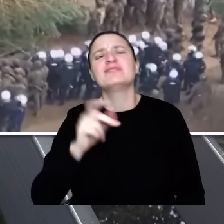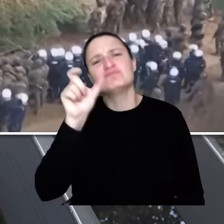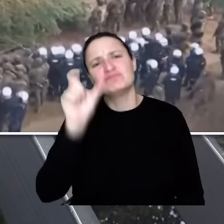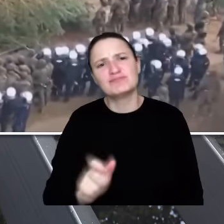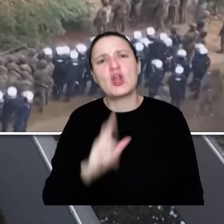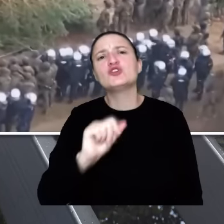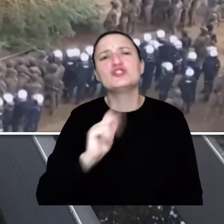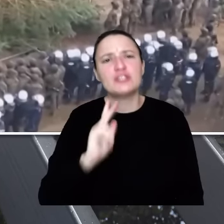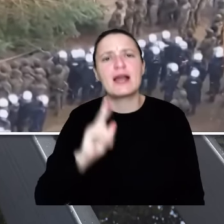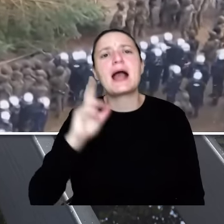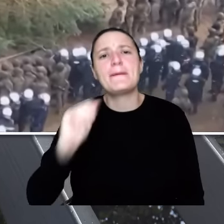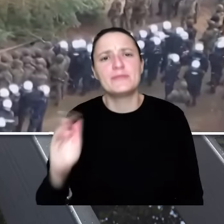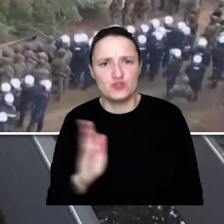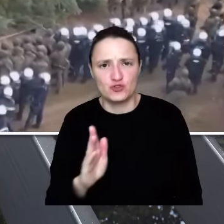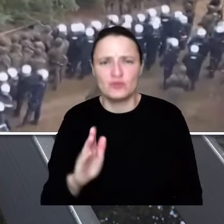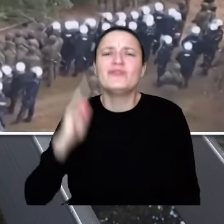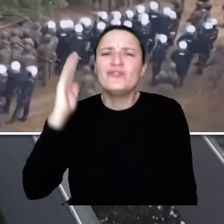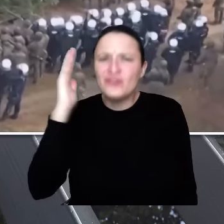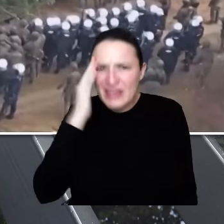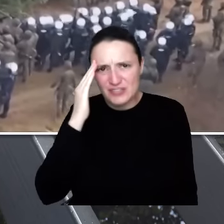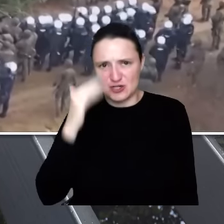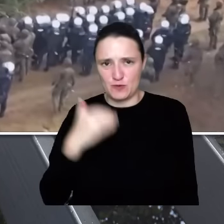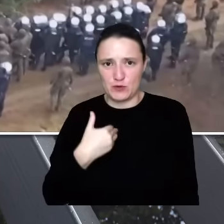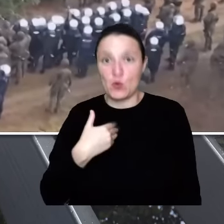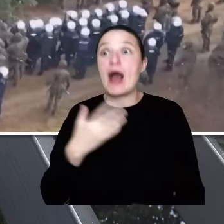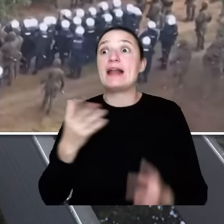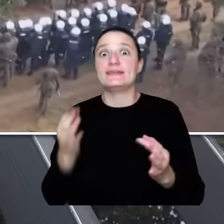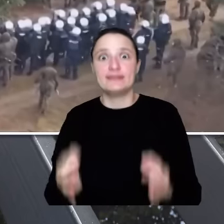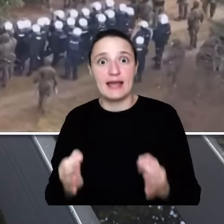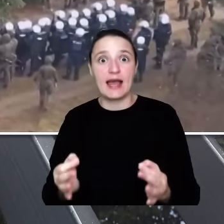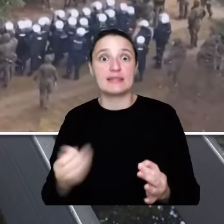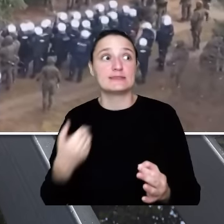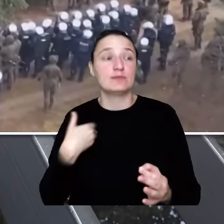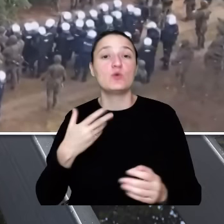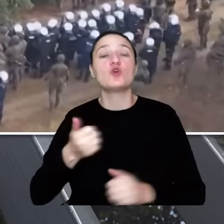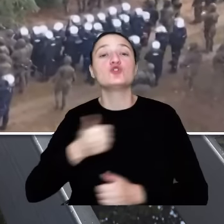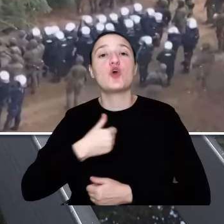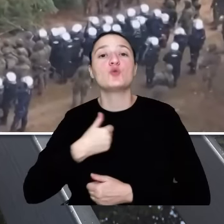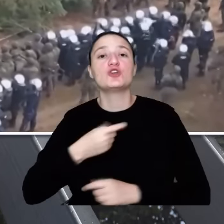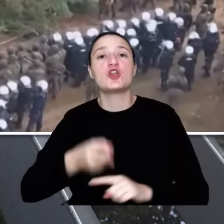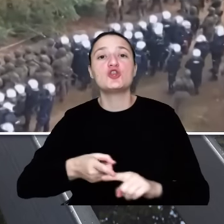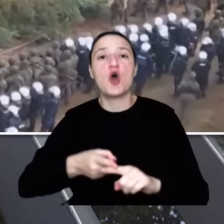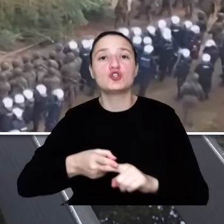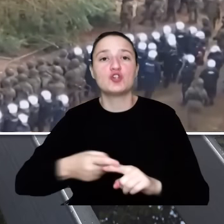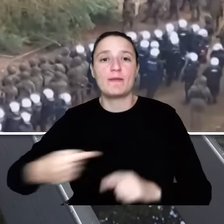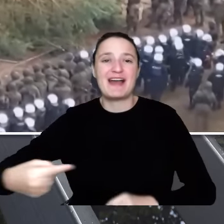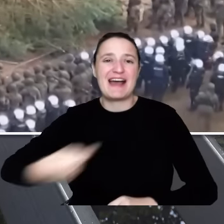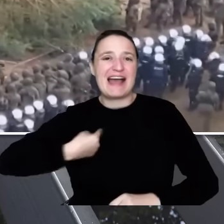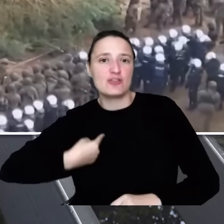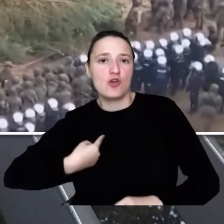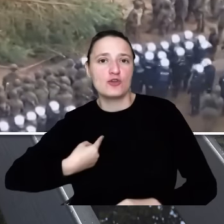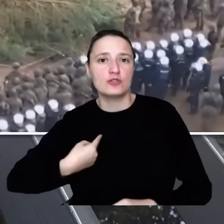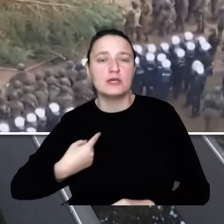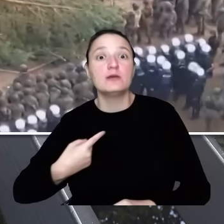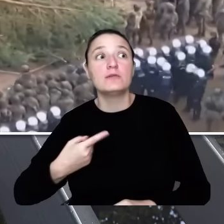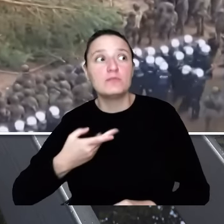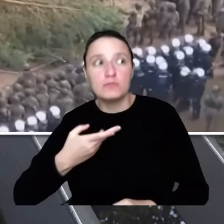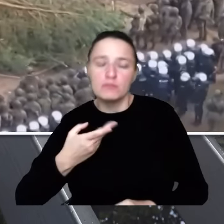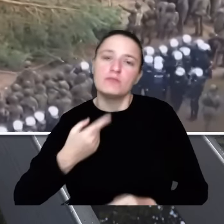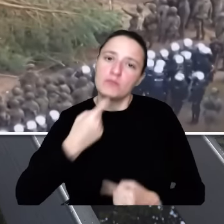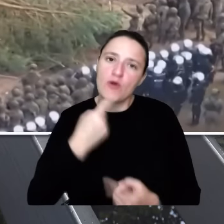teraz... Po tym, jak polski żołnierz został raniony nożem, to uznał, że będzie występować w